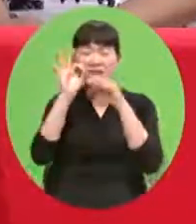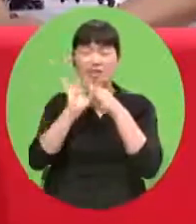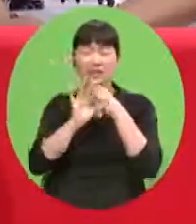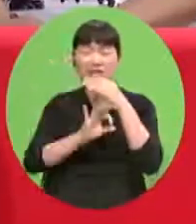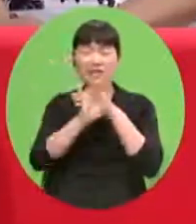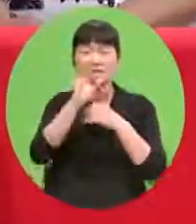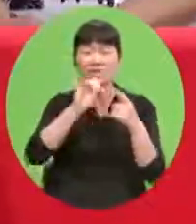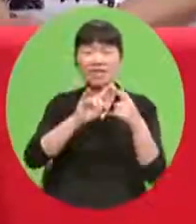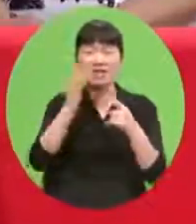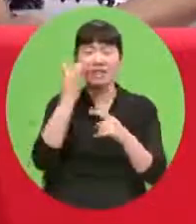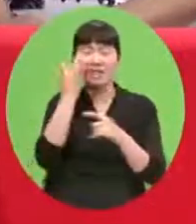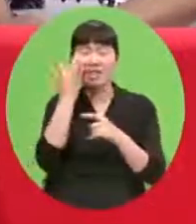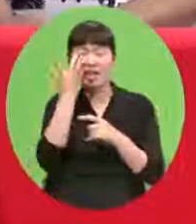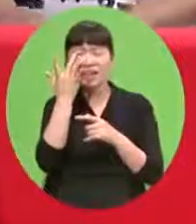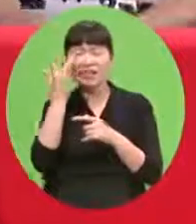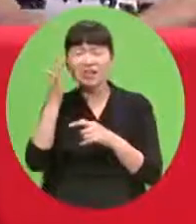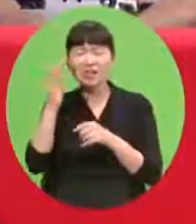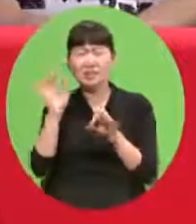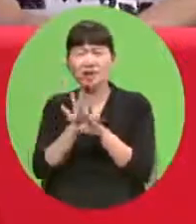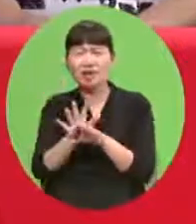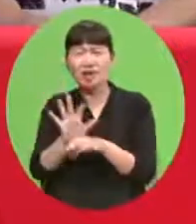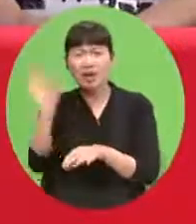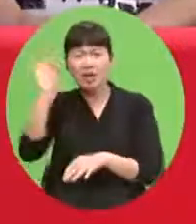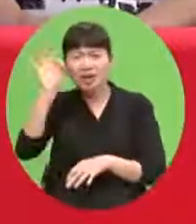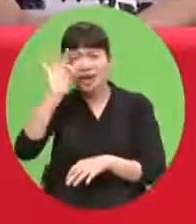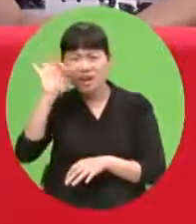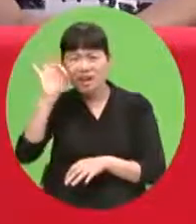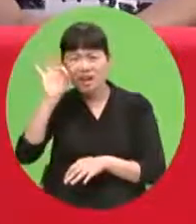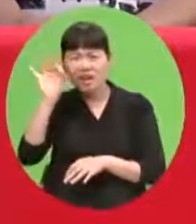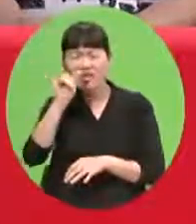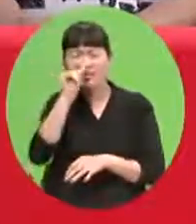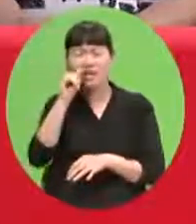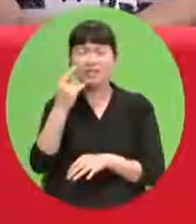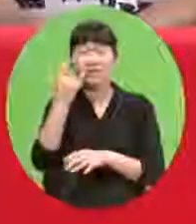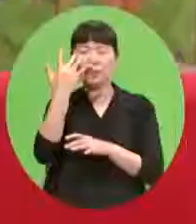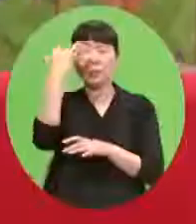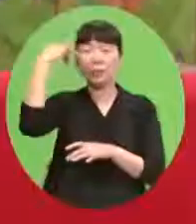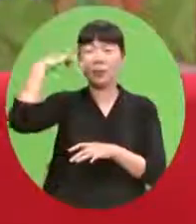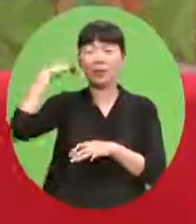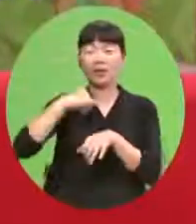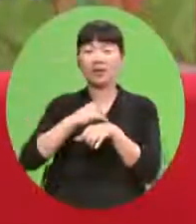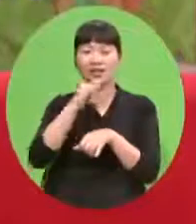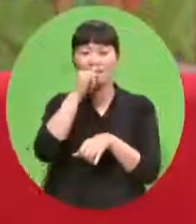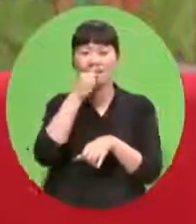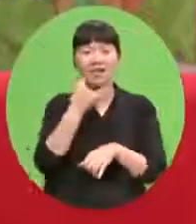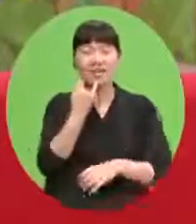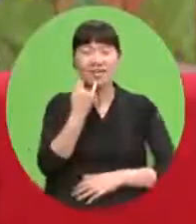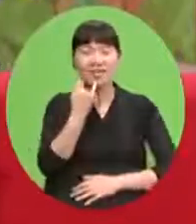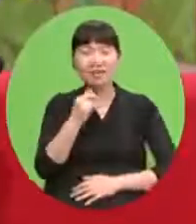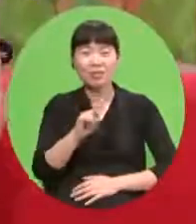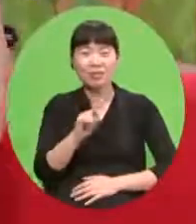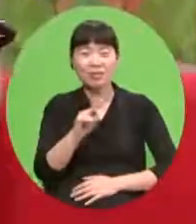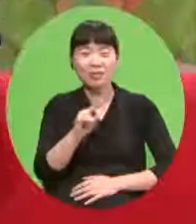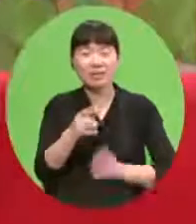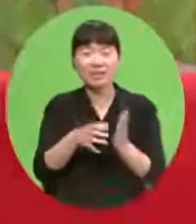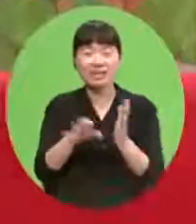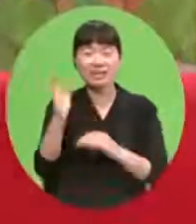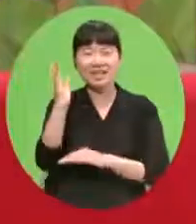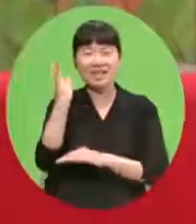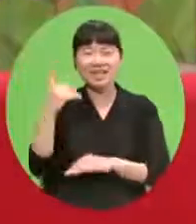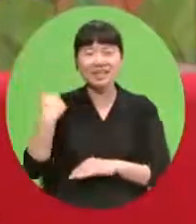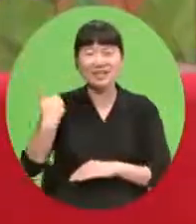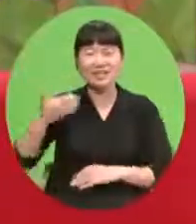아침에 이러는데 렌즈가 없어져 갖고 막 자꾸 이러는. 맞아. 예전에 콘택트 렌즈 꼈을 때 뭐 뒤로 넘어갔다는 사람들이 그거 괜찮은 건가요? 이것도 또 괴담의 일종이 되는 네.